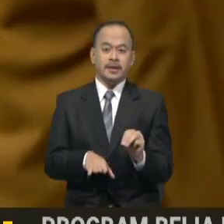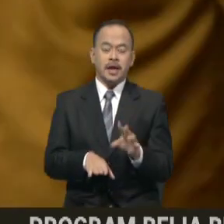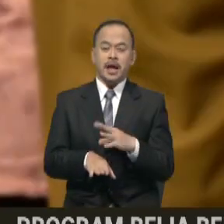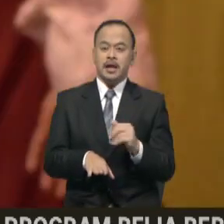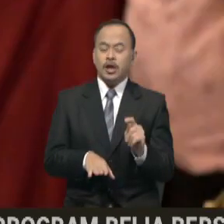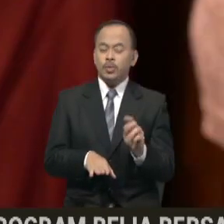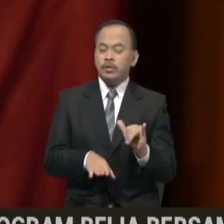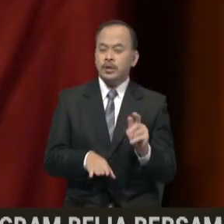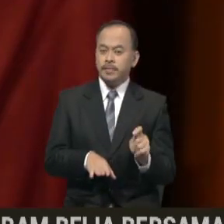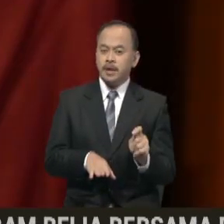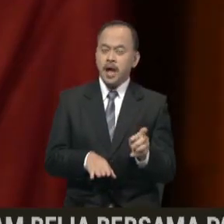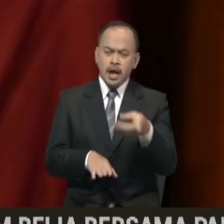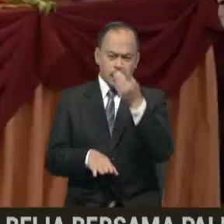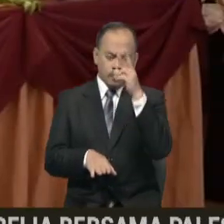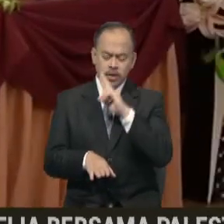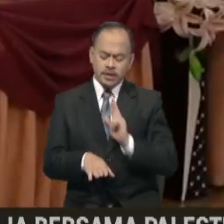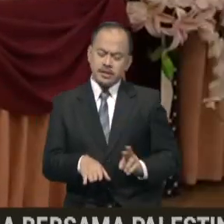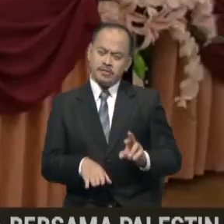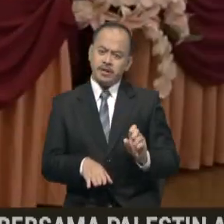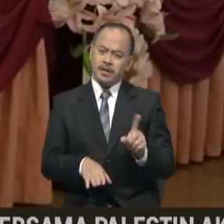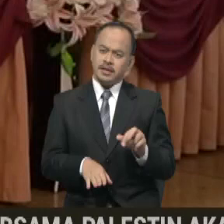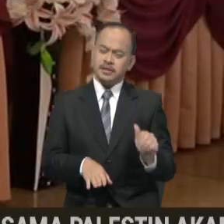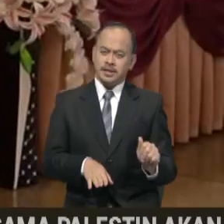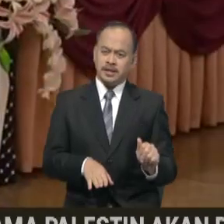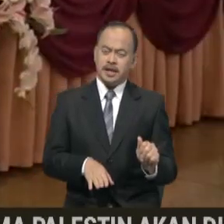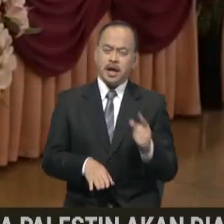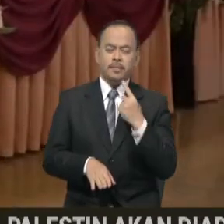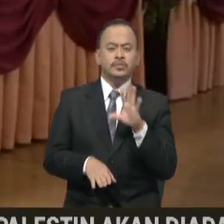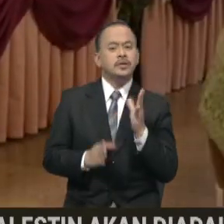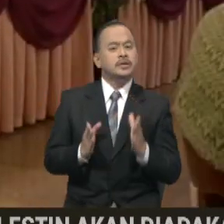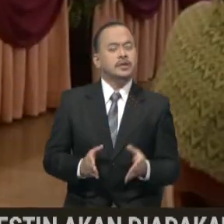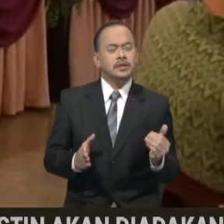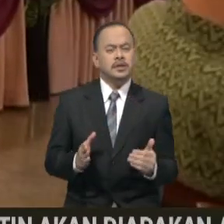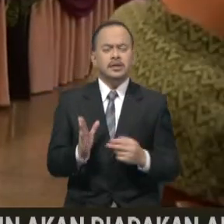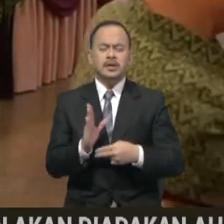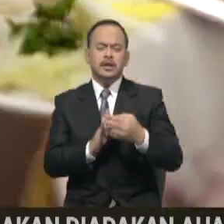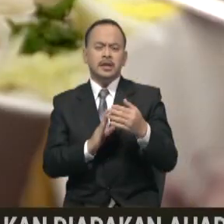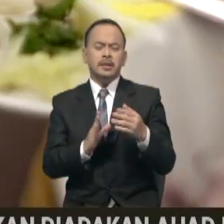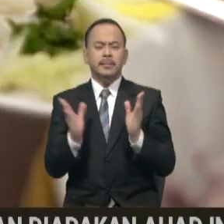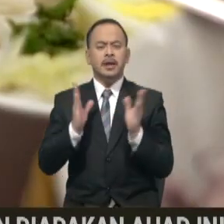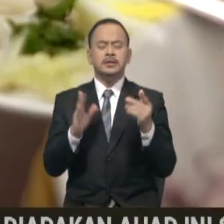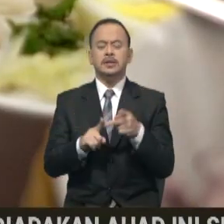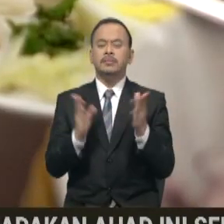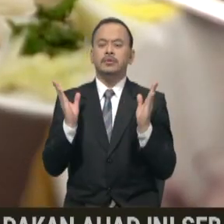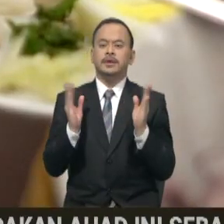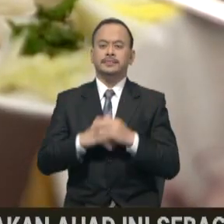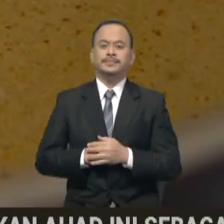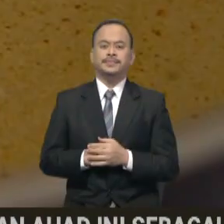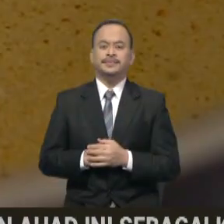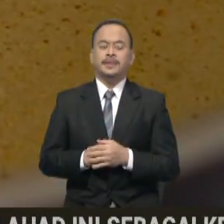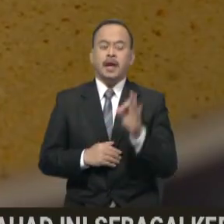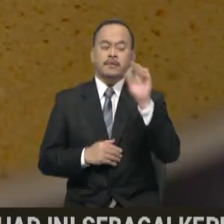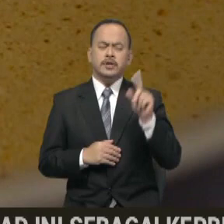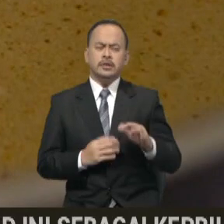dan Tuan Yang Terutama Dato' Raja Reza bin Raja Zabishah, Pesuruhjaya Tinggi Malaysia ke Negara Brunei Darussalam.